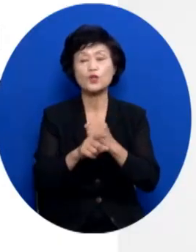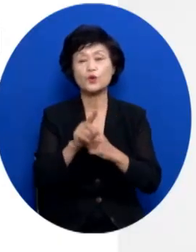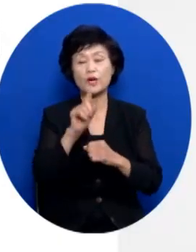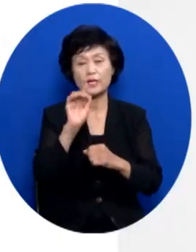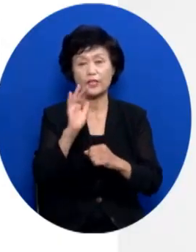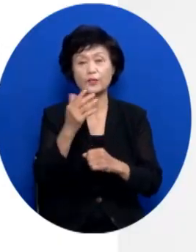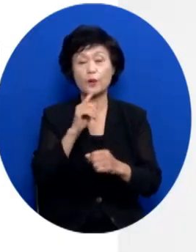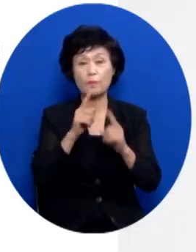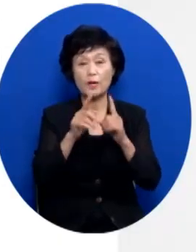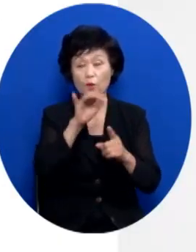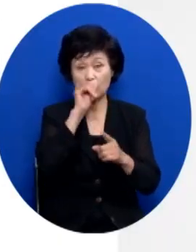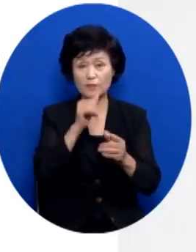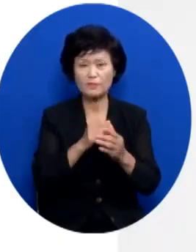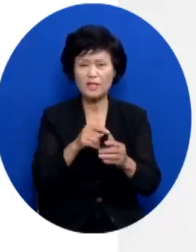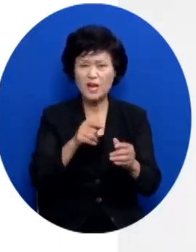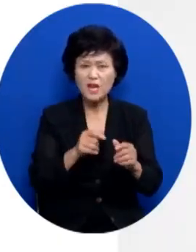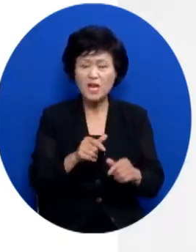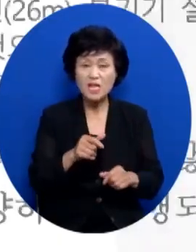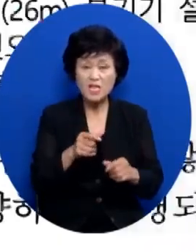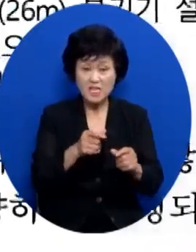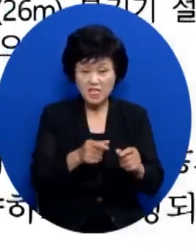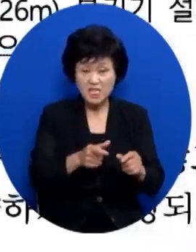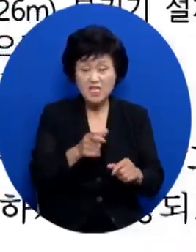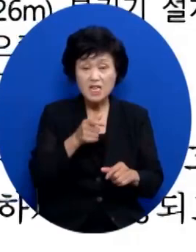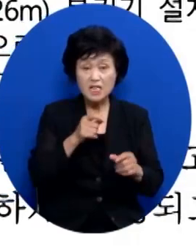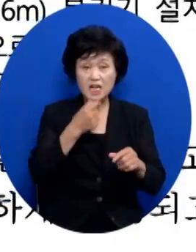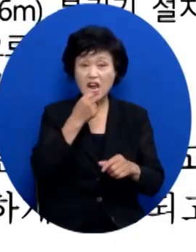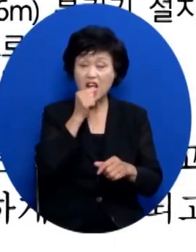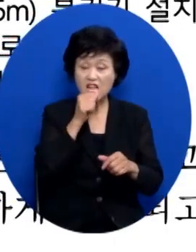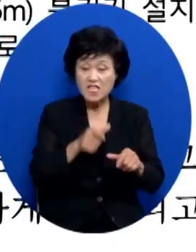기여 요인으로는 분기기의 전체 길이가 짧고